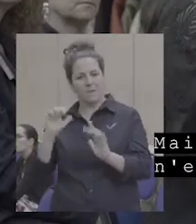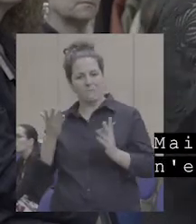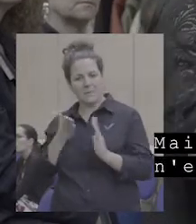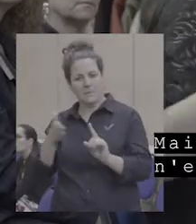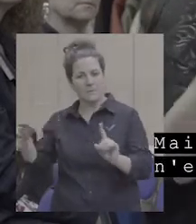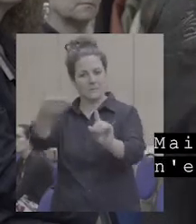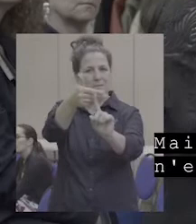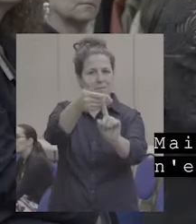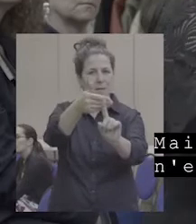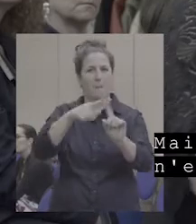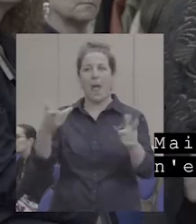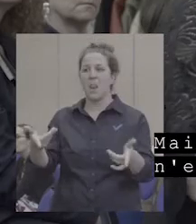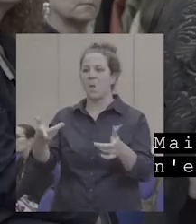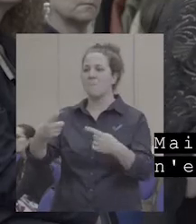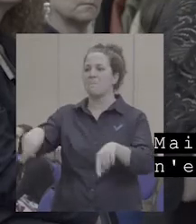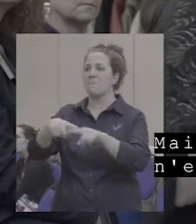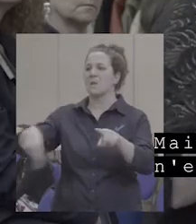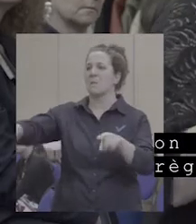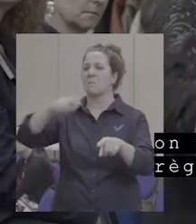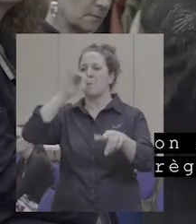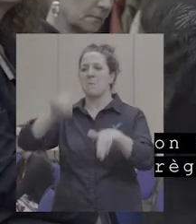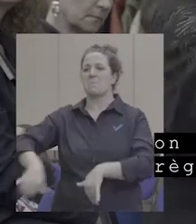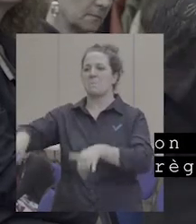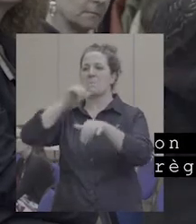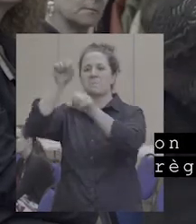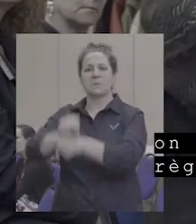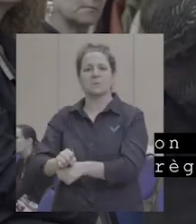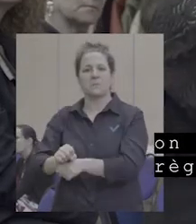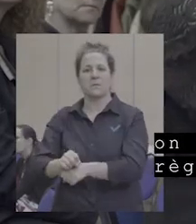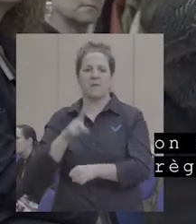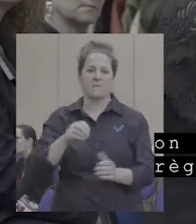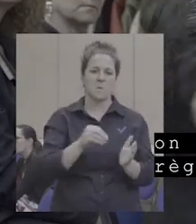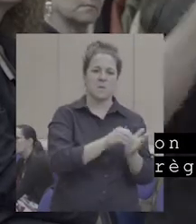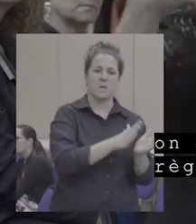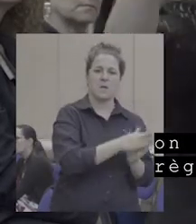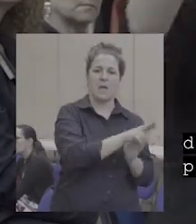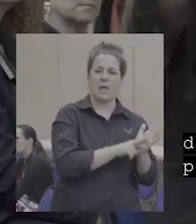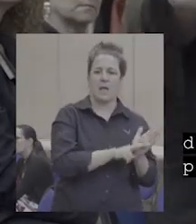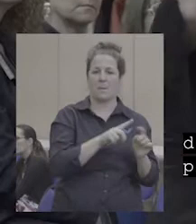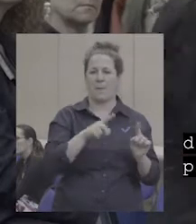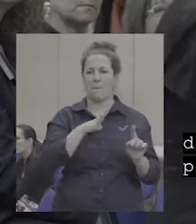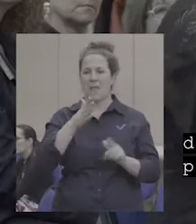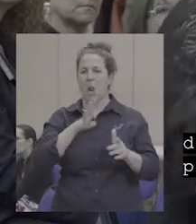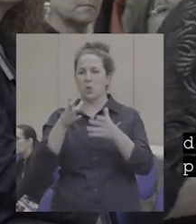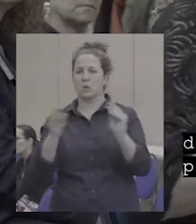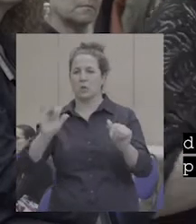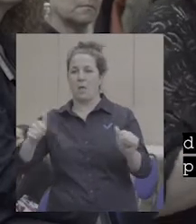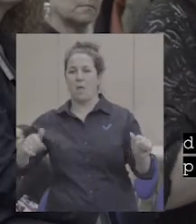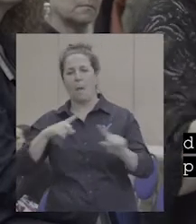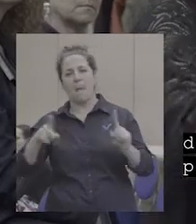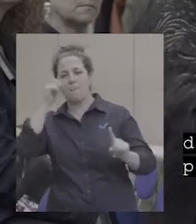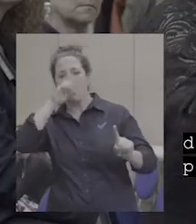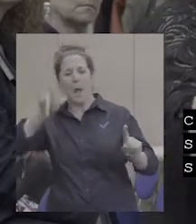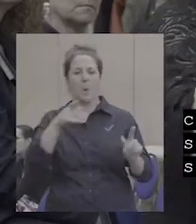mais présentement, comme ce n'est pas commun dans le milieu... On est obligé de mettre une règle qui vient peut-être brimer des solutions alternatives qui pourraient